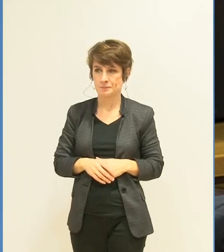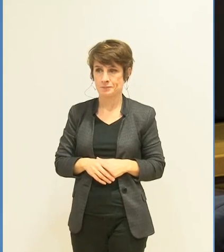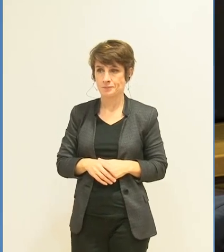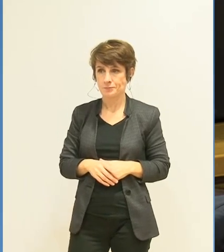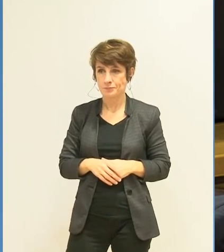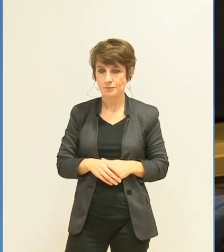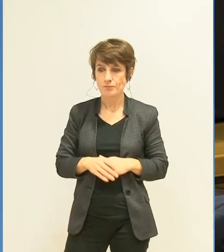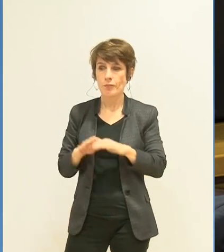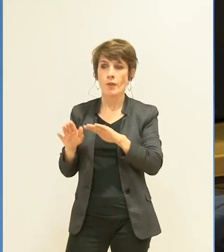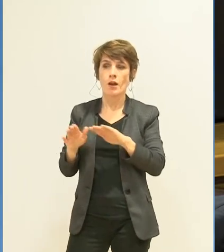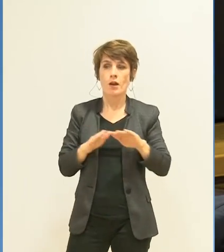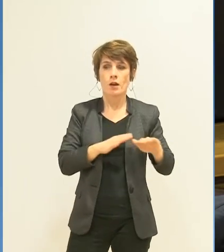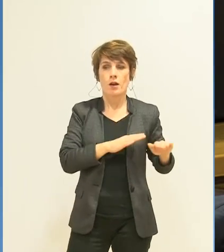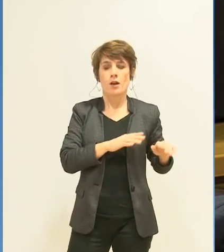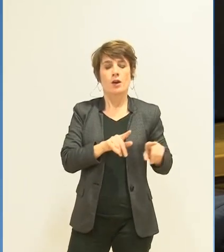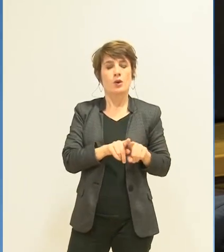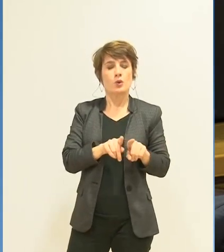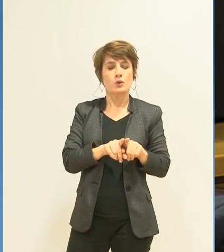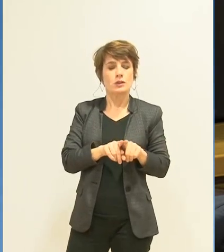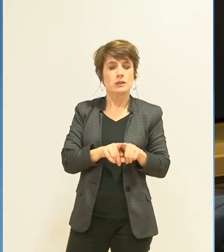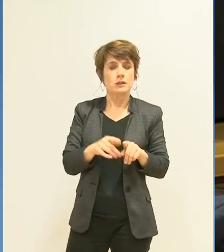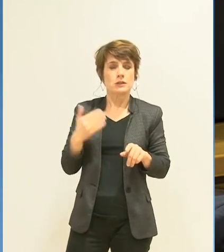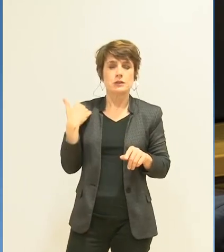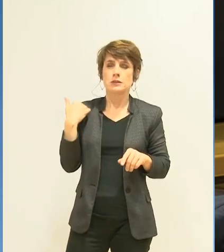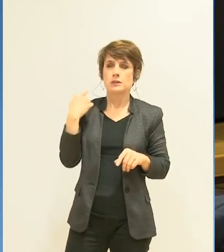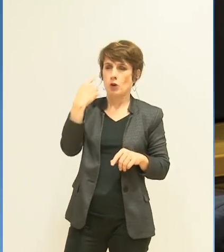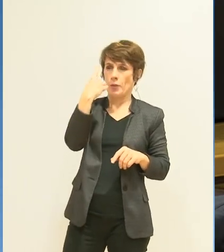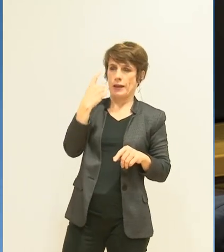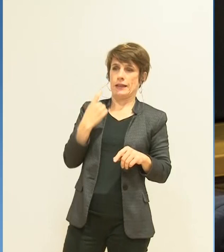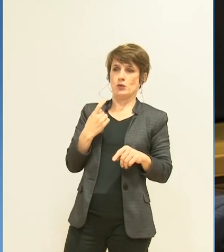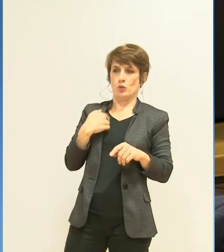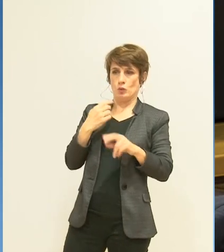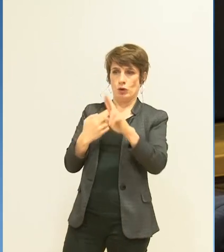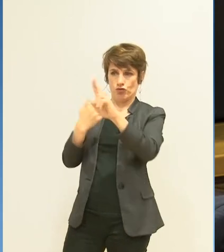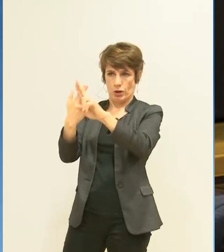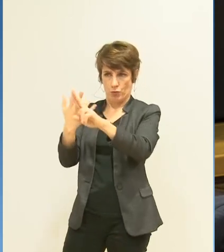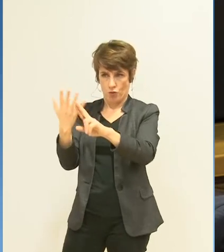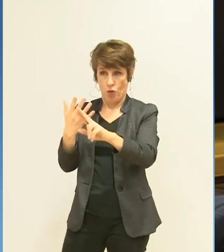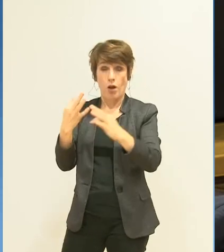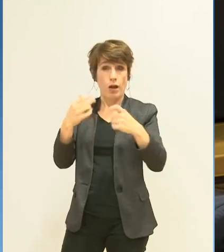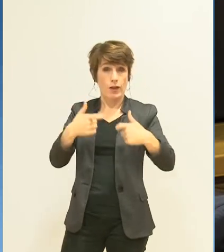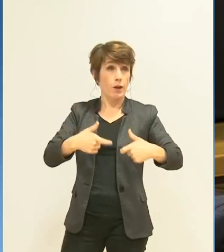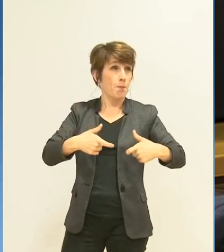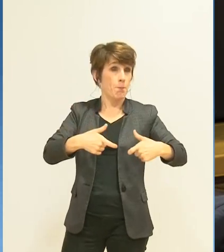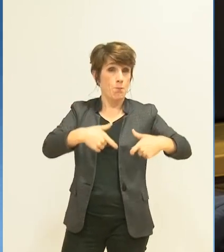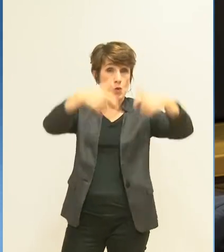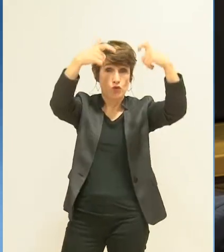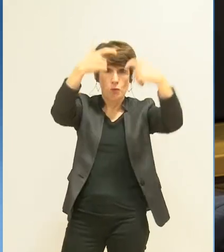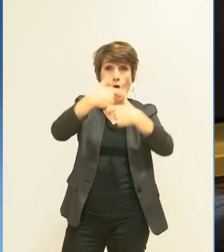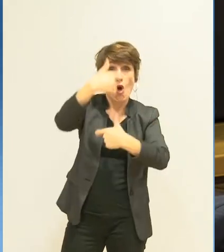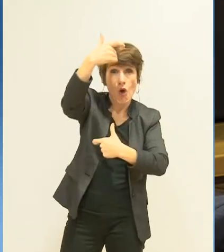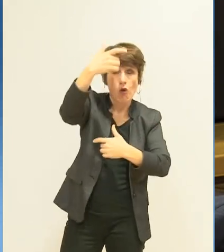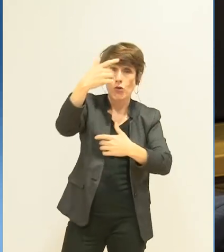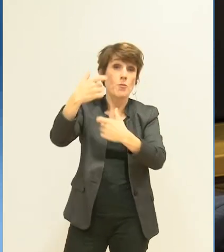pour vous répondre aussi il faut savoir que pour un monument quel qu'il soit que ce soit la tour perret ou un